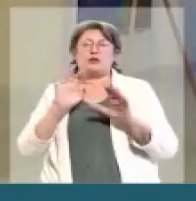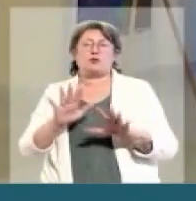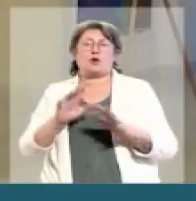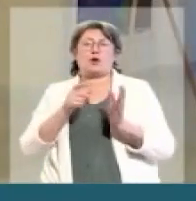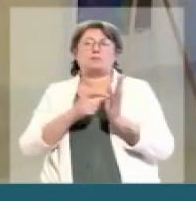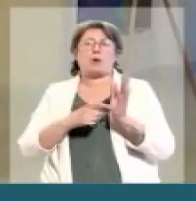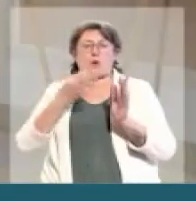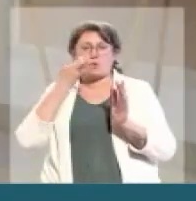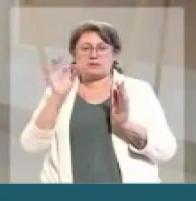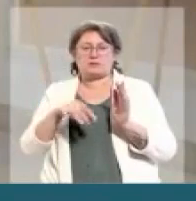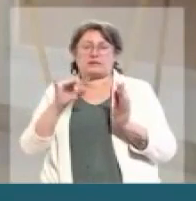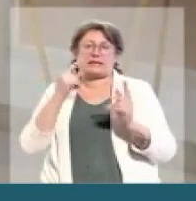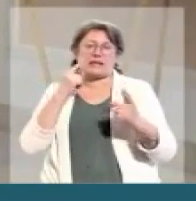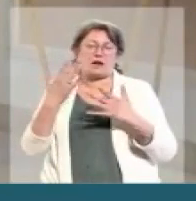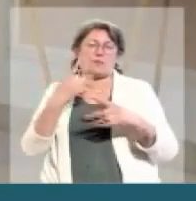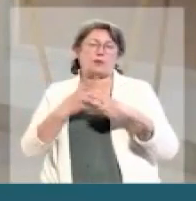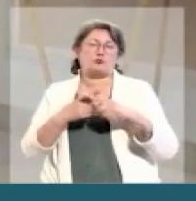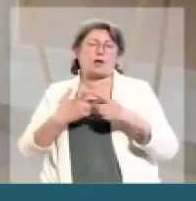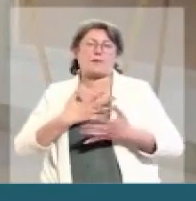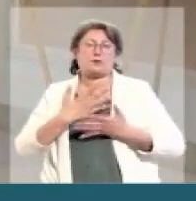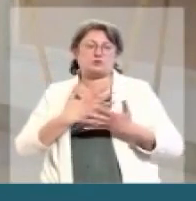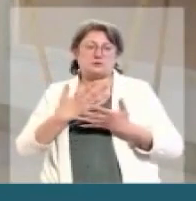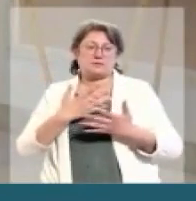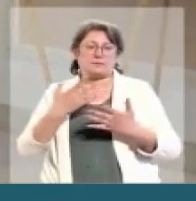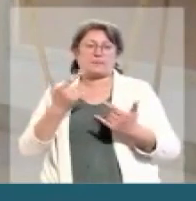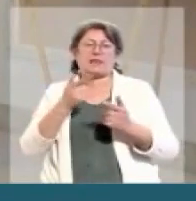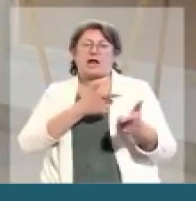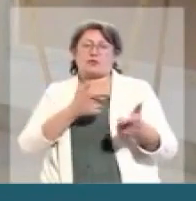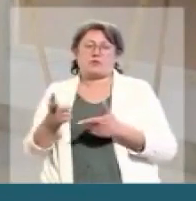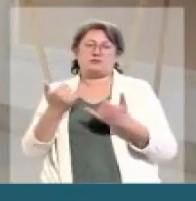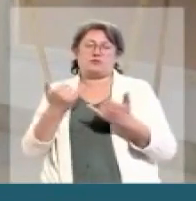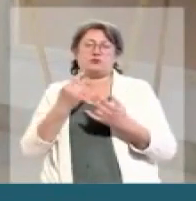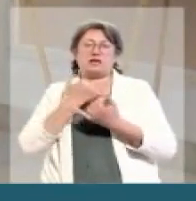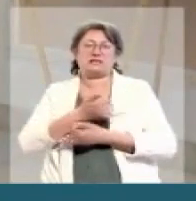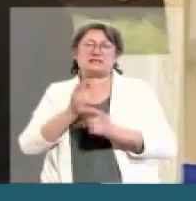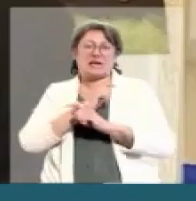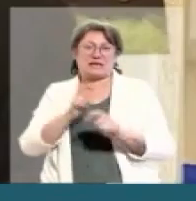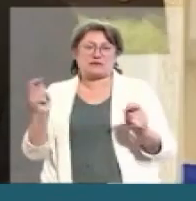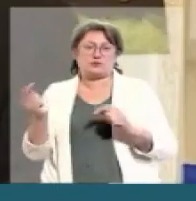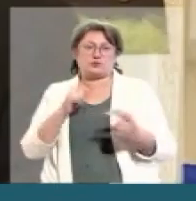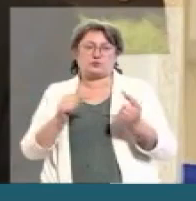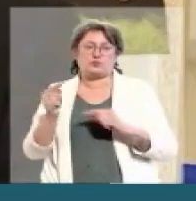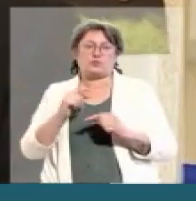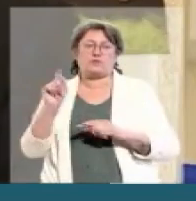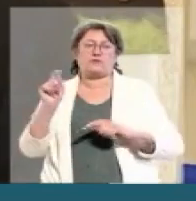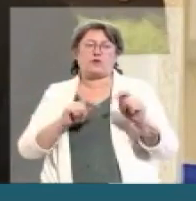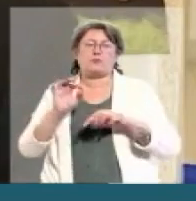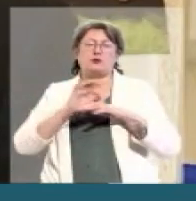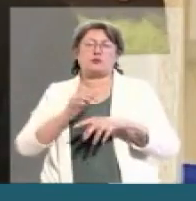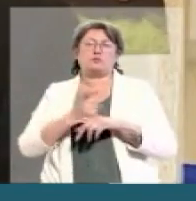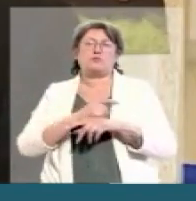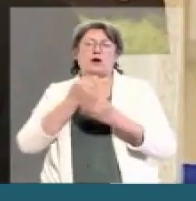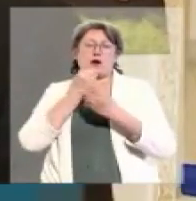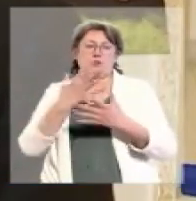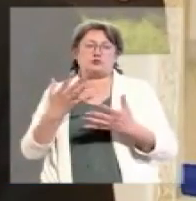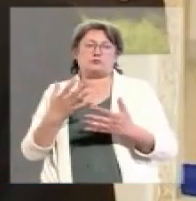только обмен опытом, но и яркими и положительными эмоциями, которые они готовы сегодня дарить друг другу. Форум прошел на очень